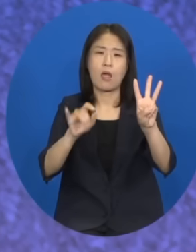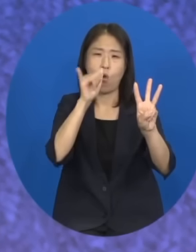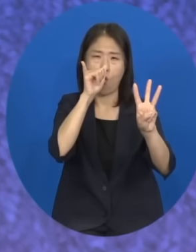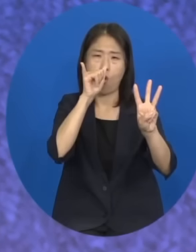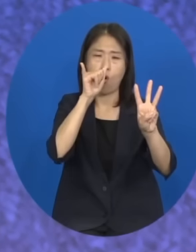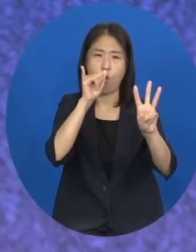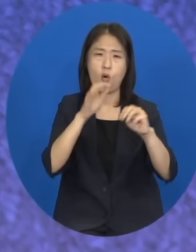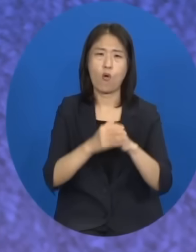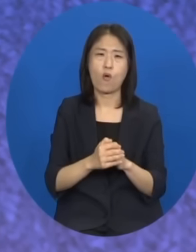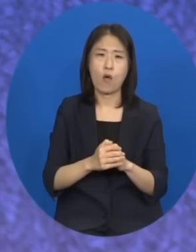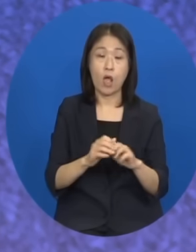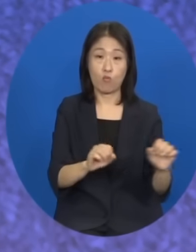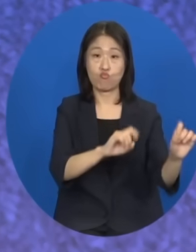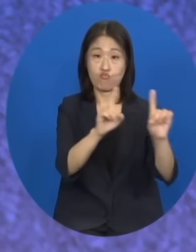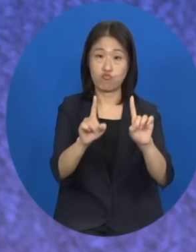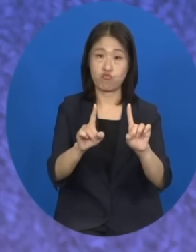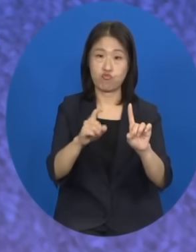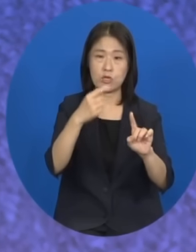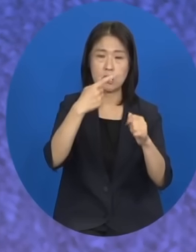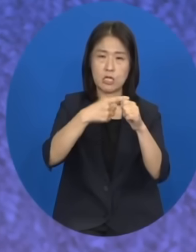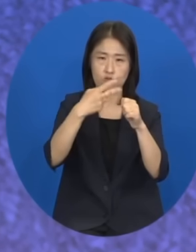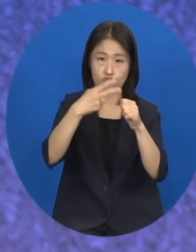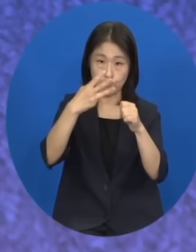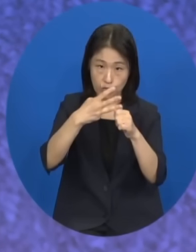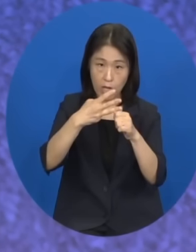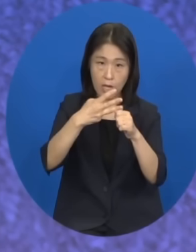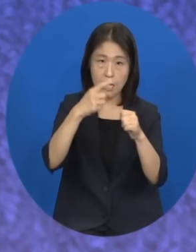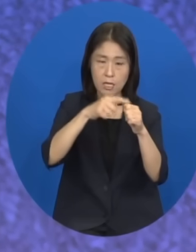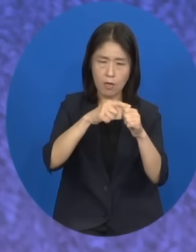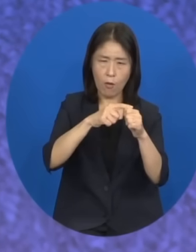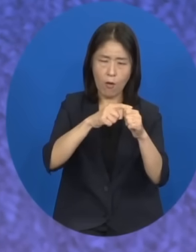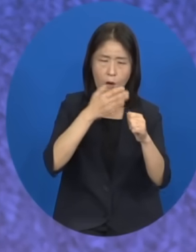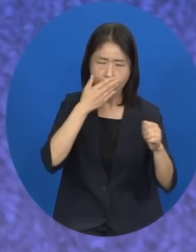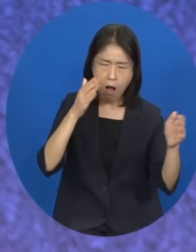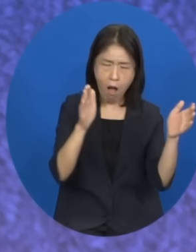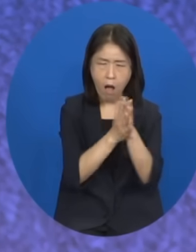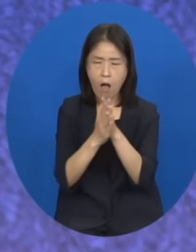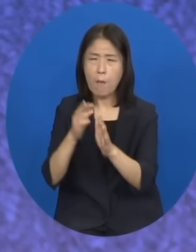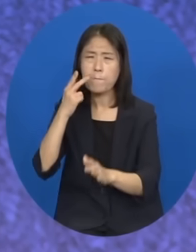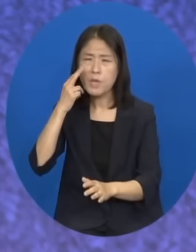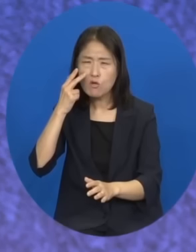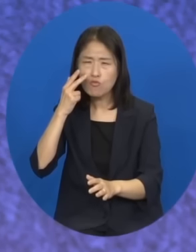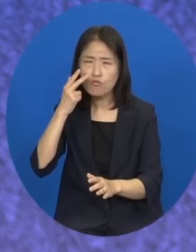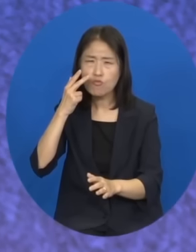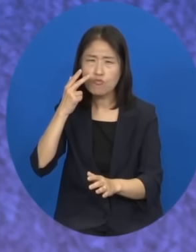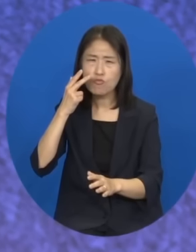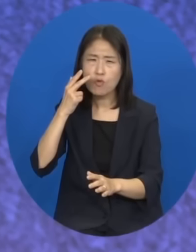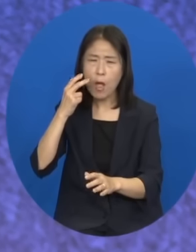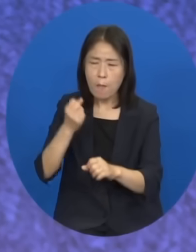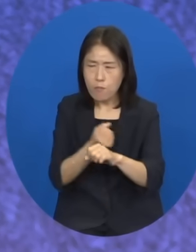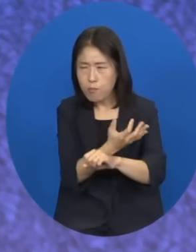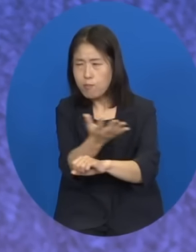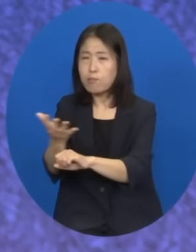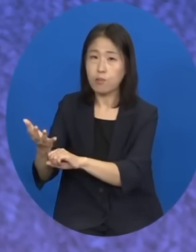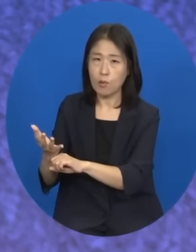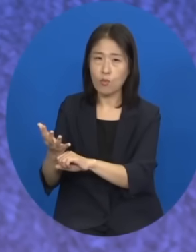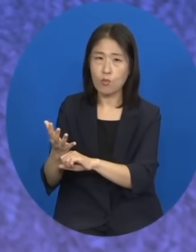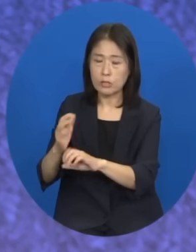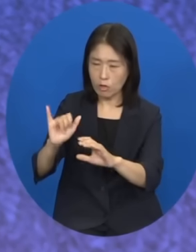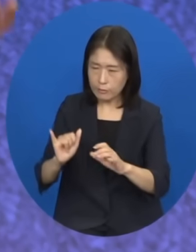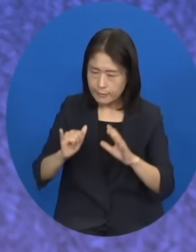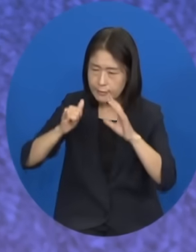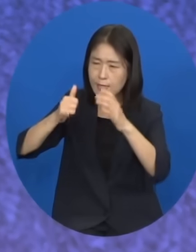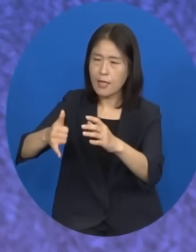일어났고 그 부흥이 미국의 부흥을 일으키고 그리고 전 세계에 동시다발적인